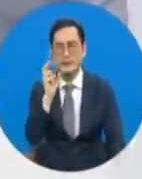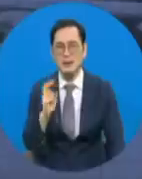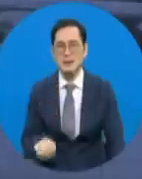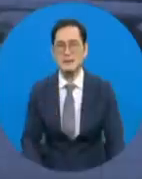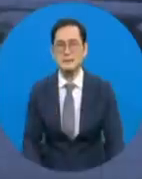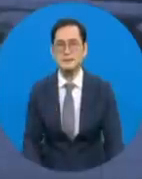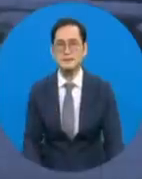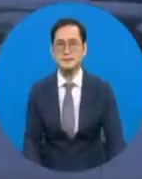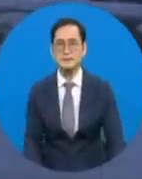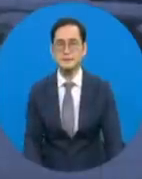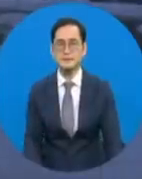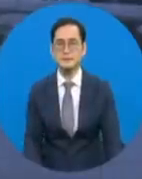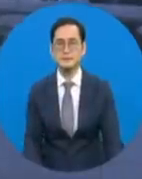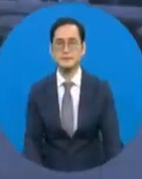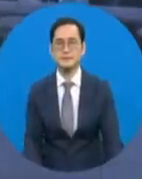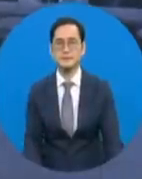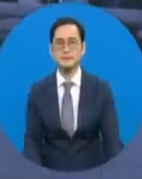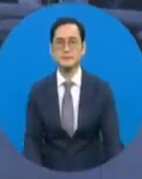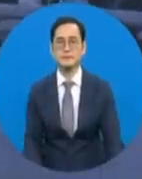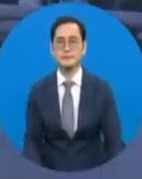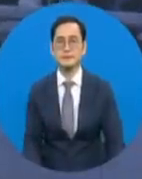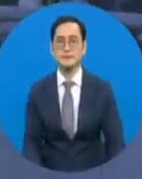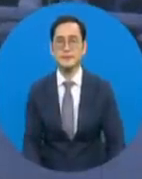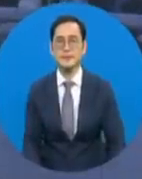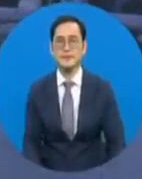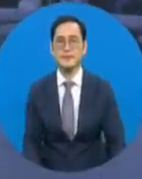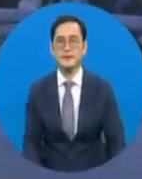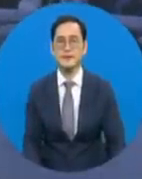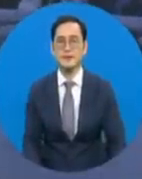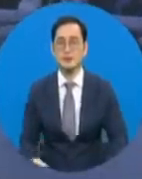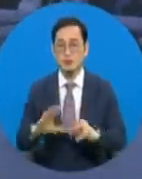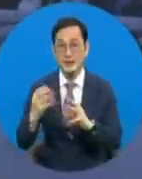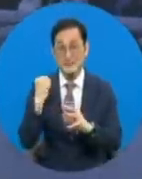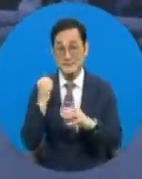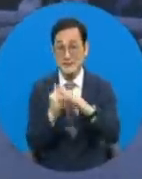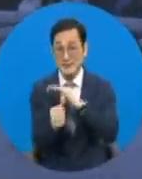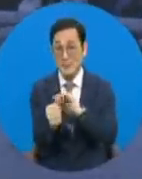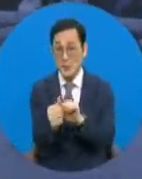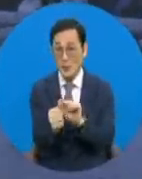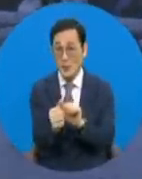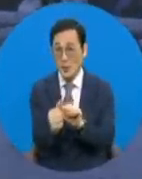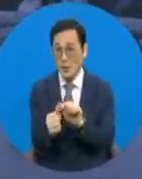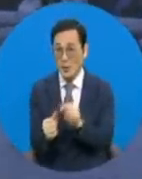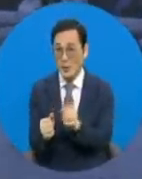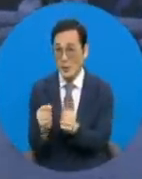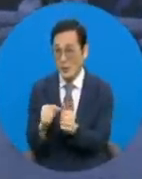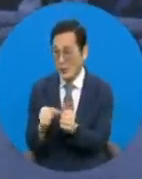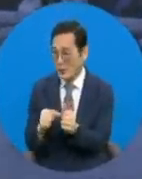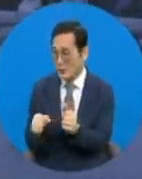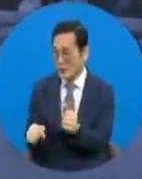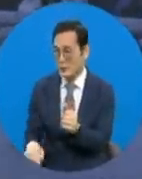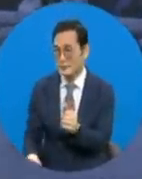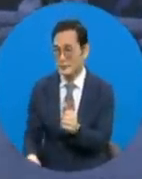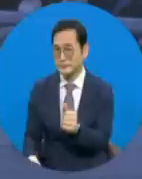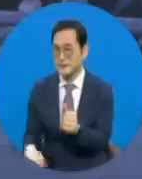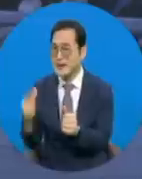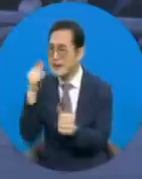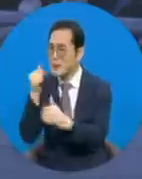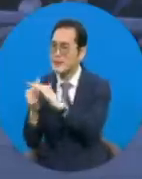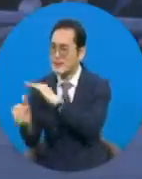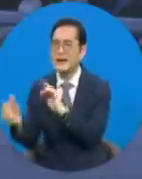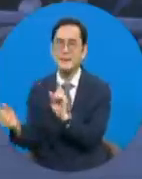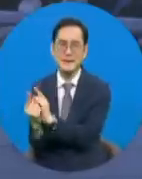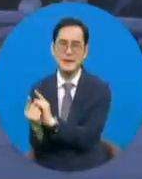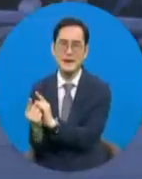여당의 김기현 대표도 어제 한 사람을 만났습니다. 어제 오후죠. 서울 여의도 국회에서 아이보시 고이치 주한 일본